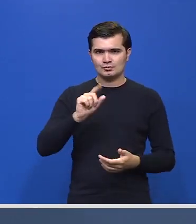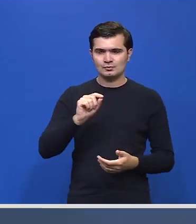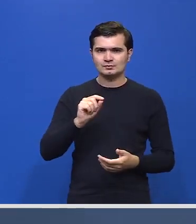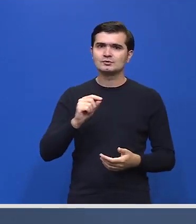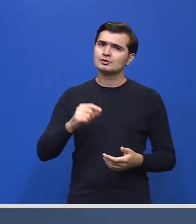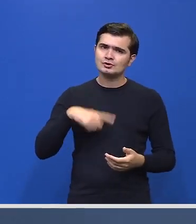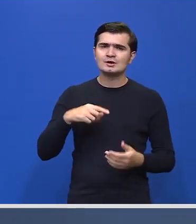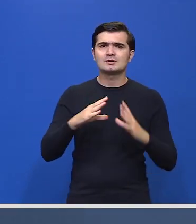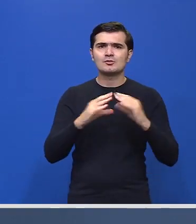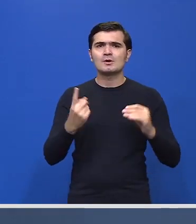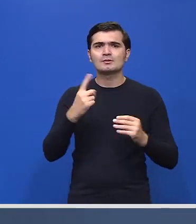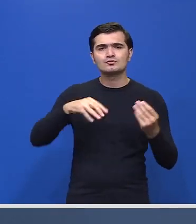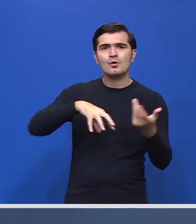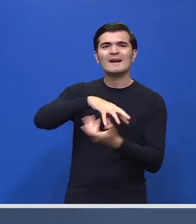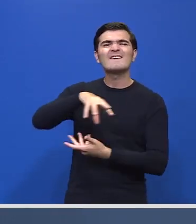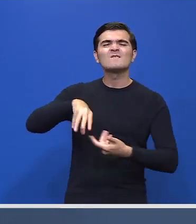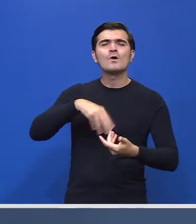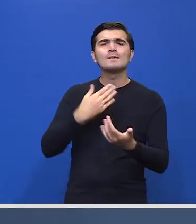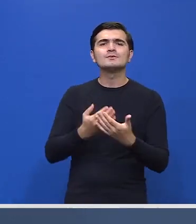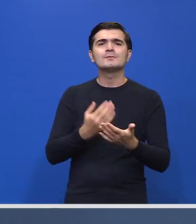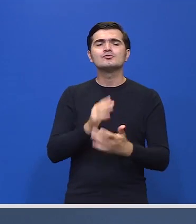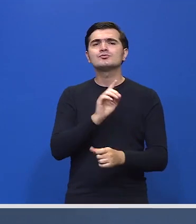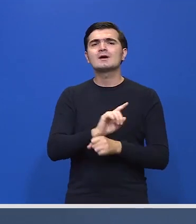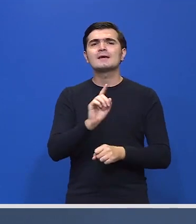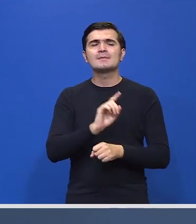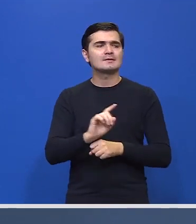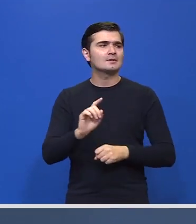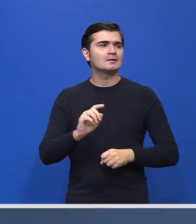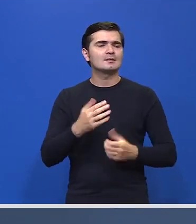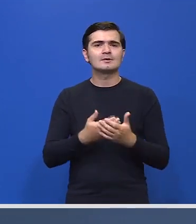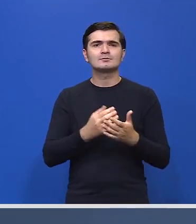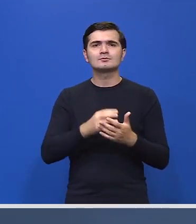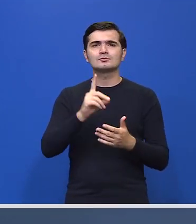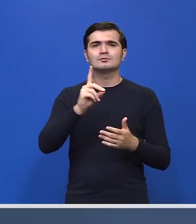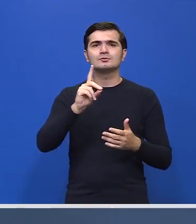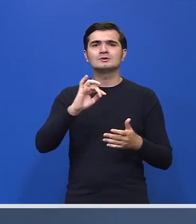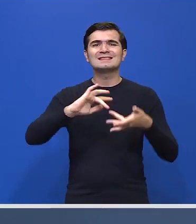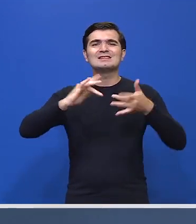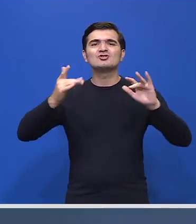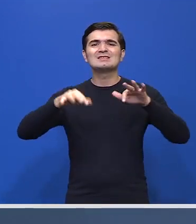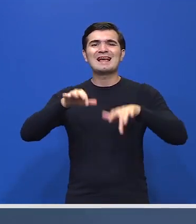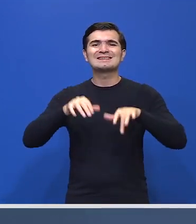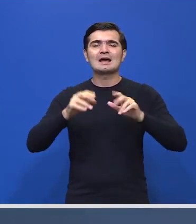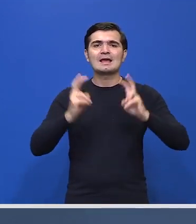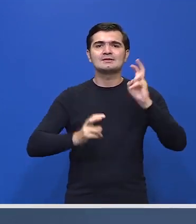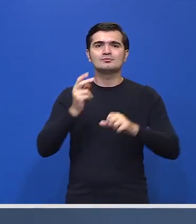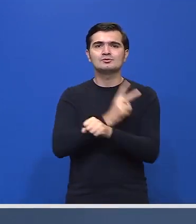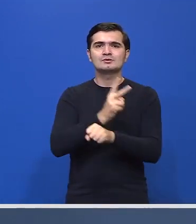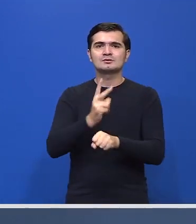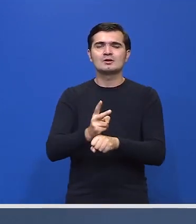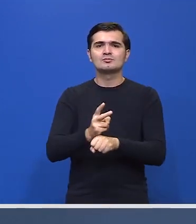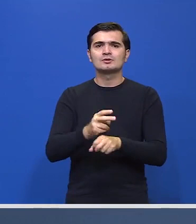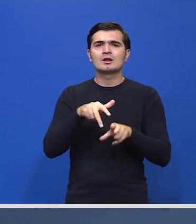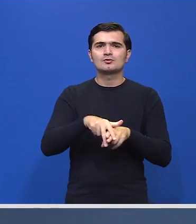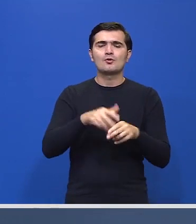de reformă și din perspectiva elementelor de digitalizare a instituțiilor statului care se ocupă de colectarea veniturilor,